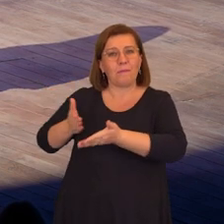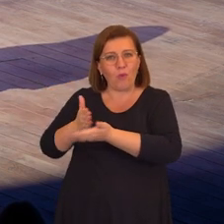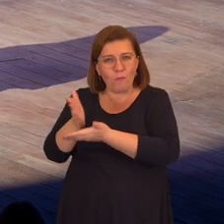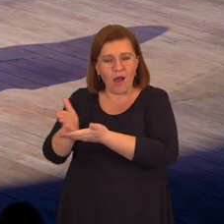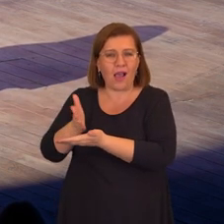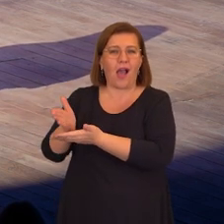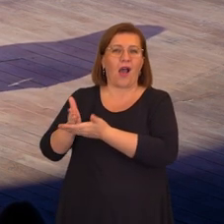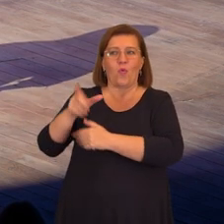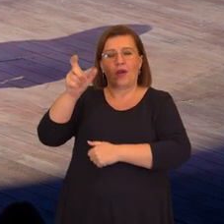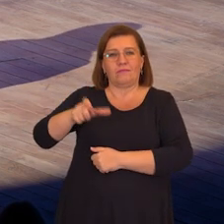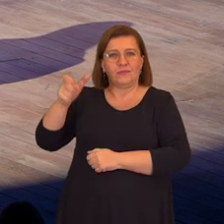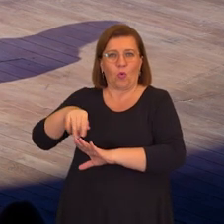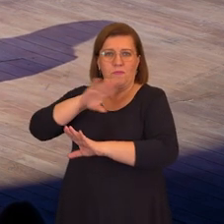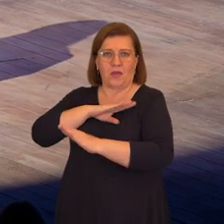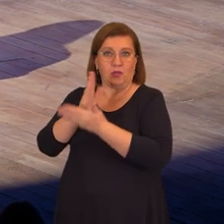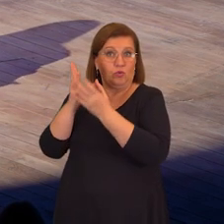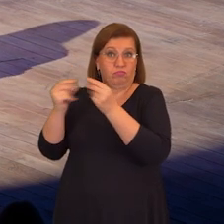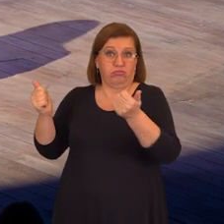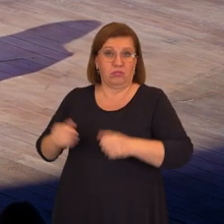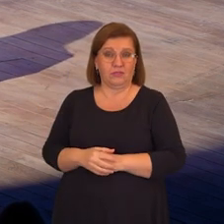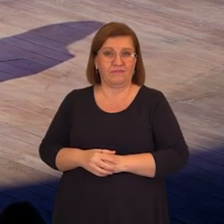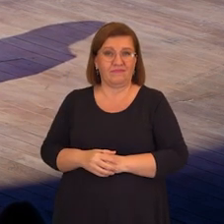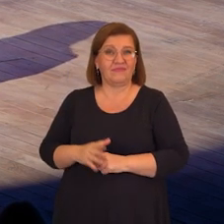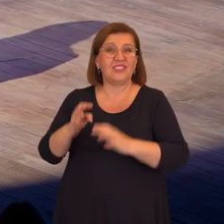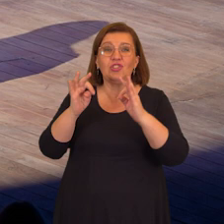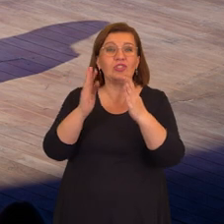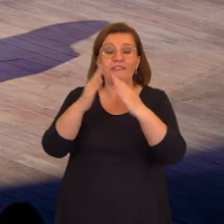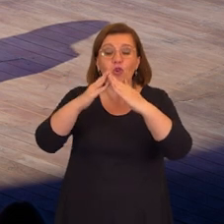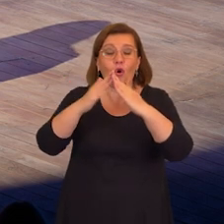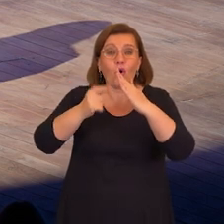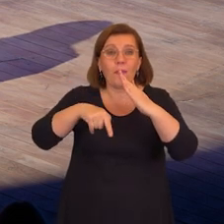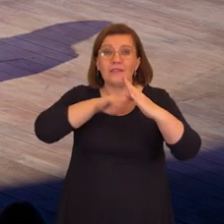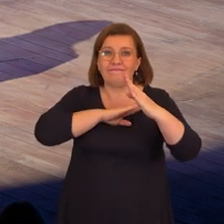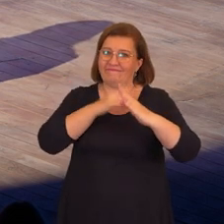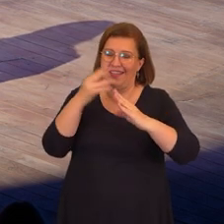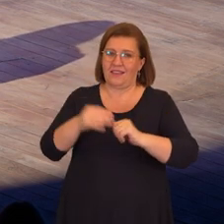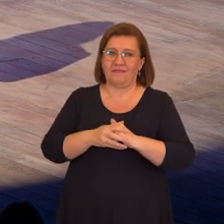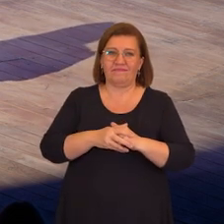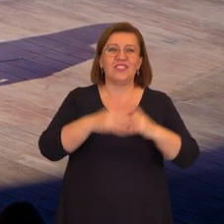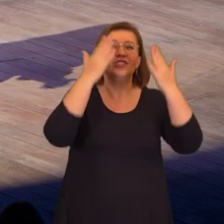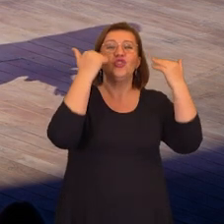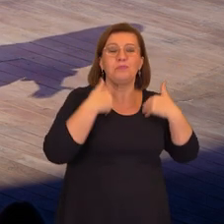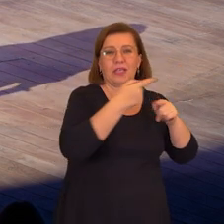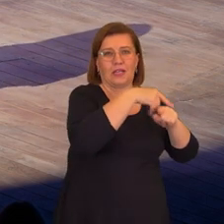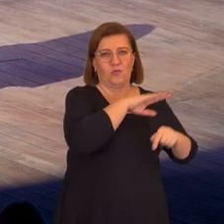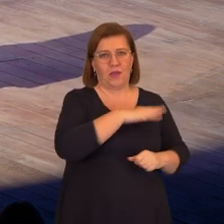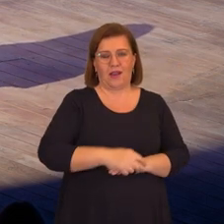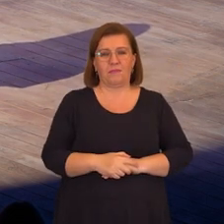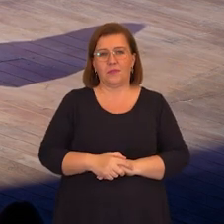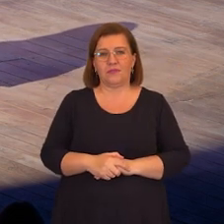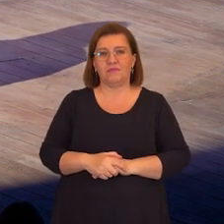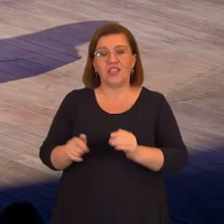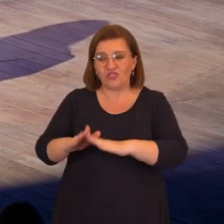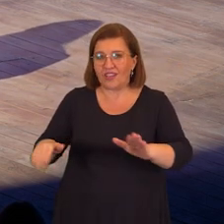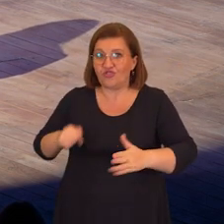zniknęły. Dzisiaj nie umieramy w domach, umieramy w szpitalach. Nie widzimy śmierci i nie pokazujemy jej